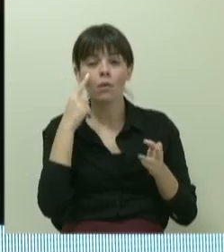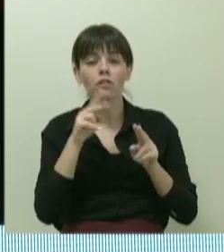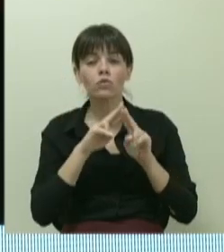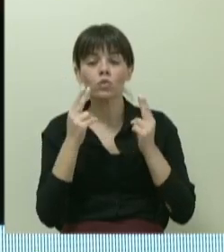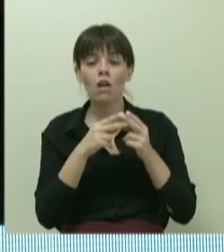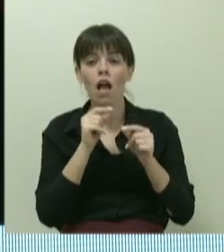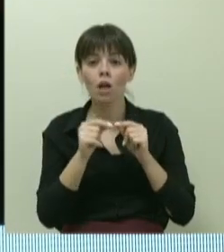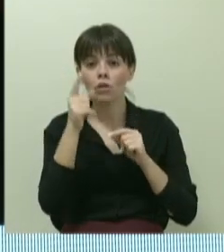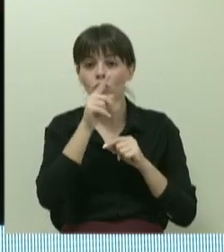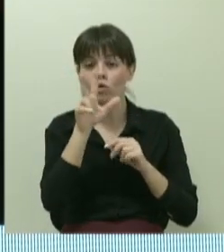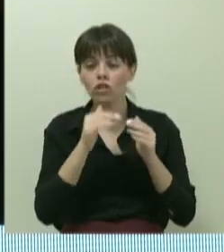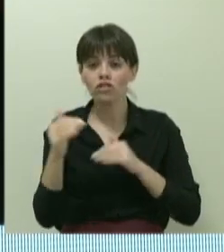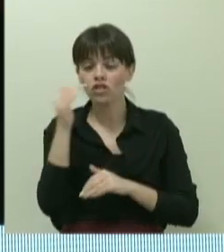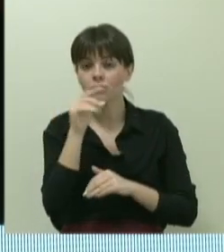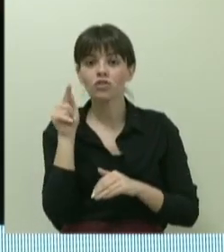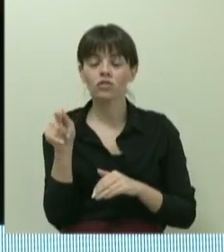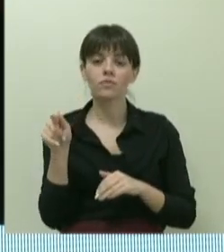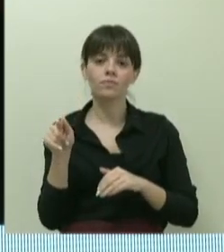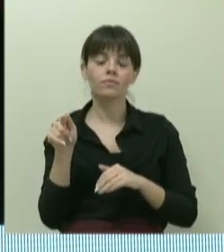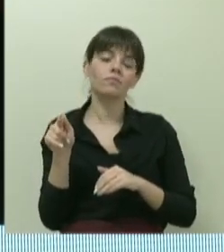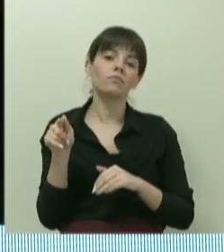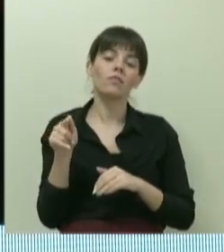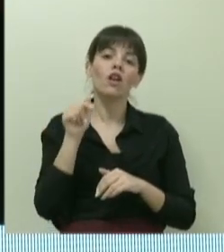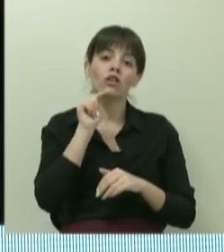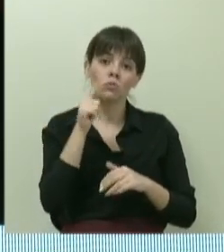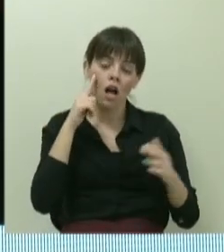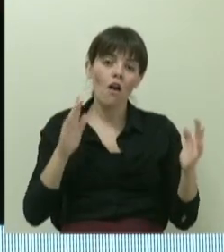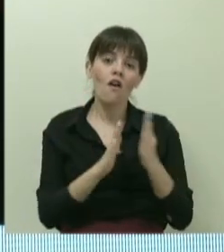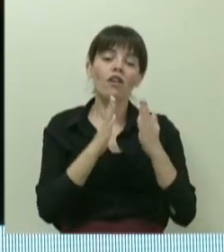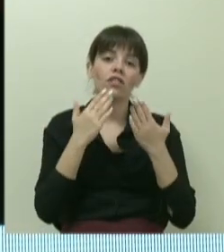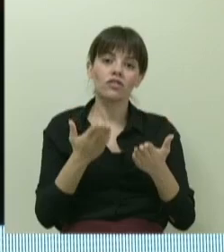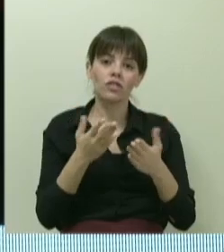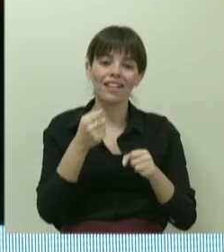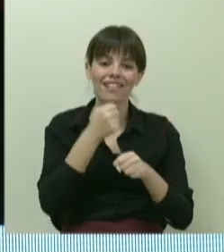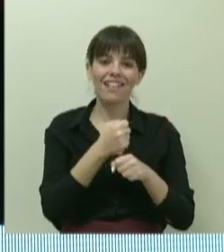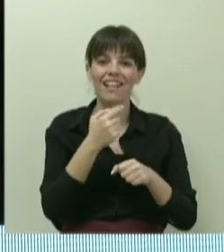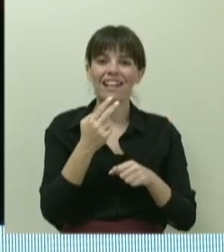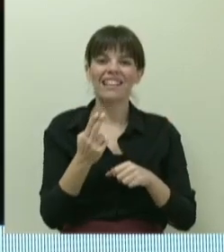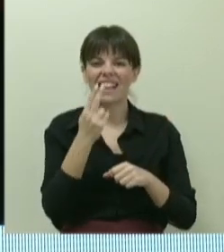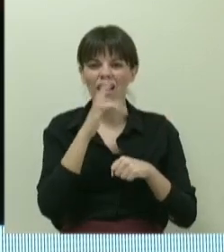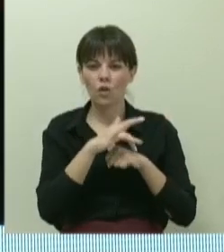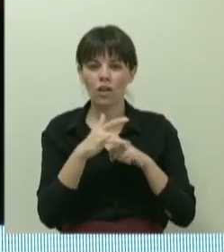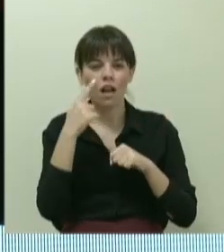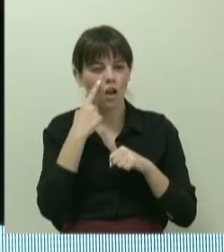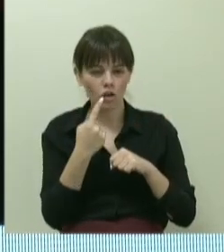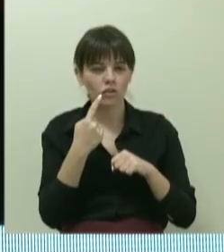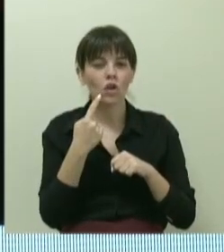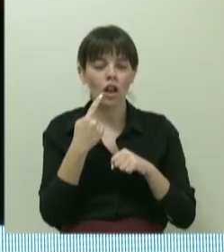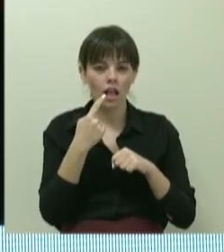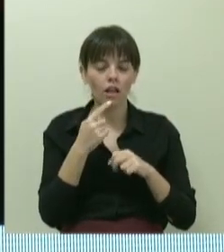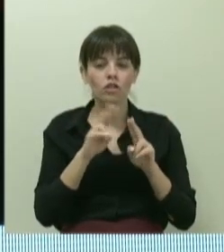ekonomisinin %30'una çıkmış. Buna karşılık G7 ülkeleri de dünya